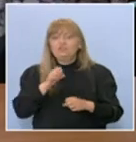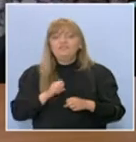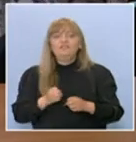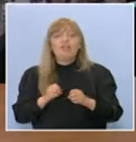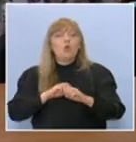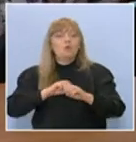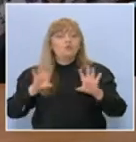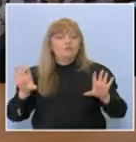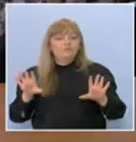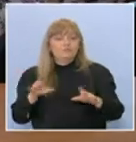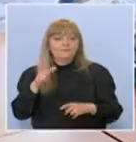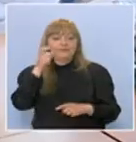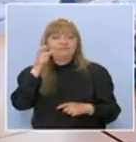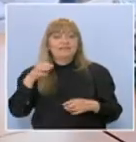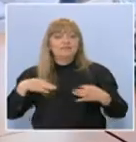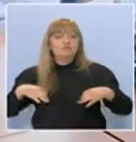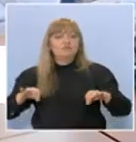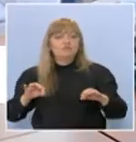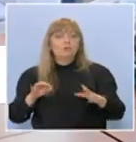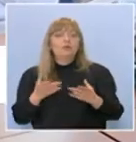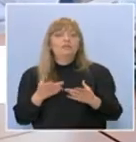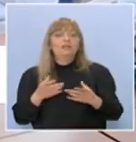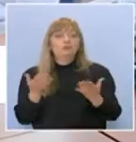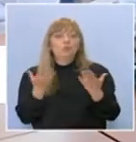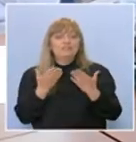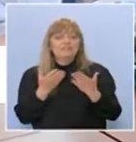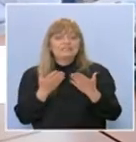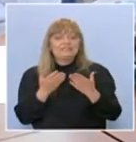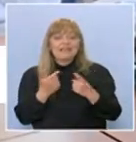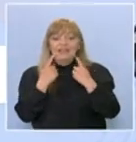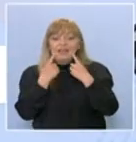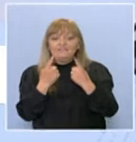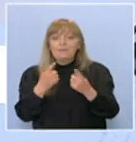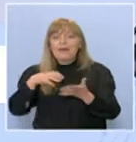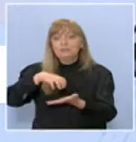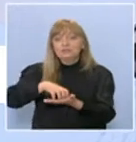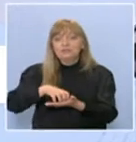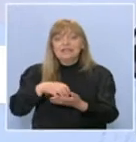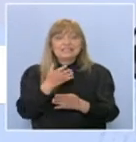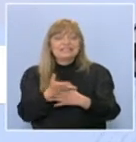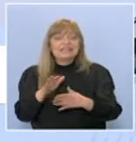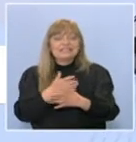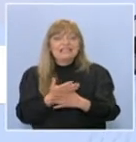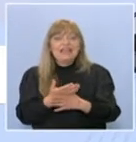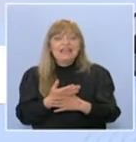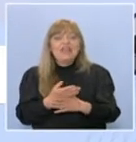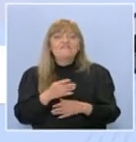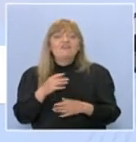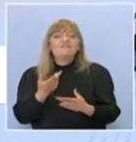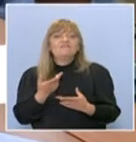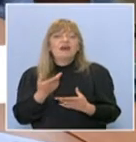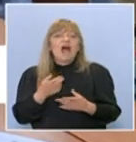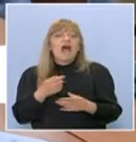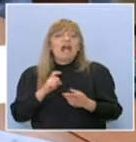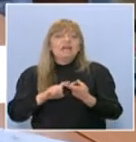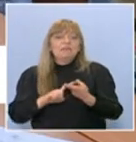Във Варненския свободен университет вниманието на международната група веднага се раздвои между криминалистичната лаборатория и телевизионното студио. И на двете места